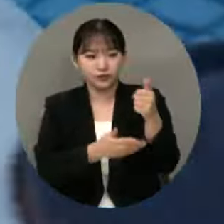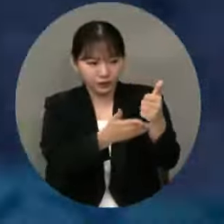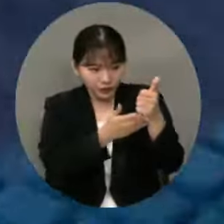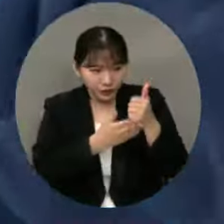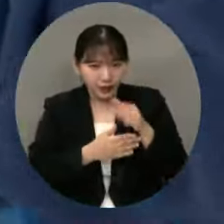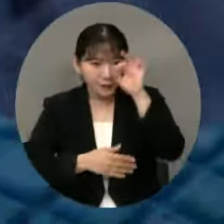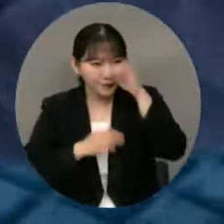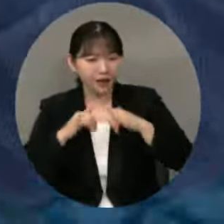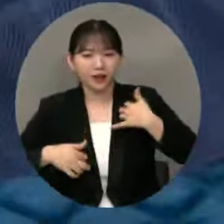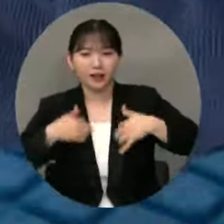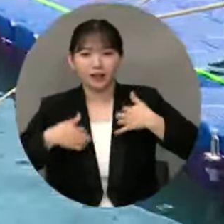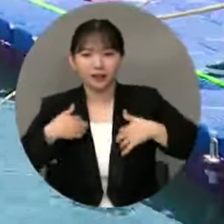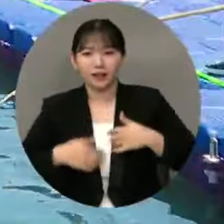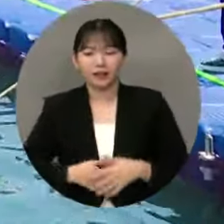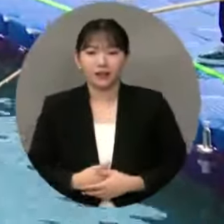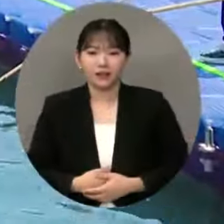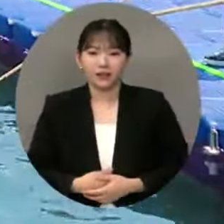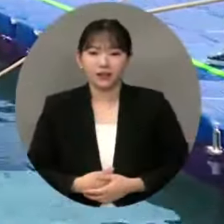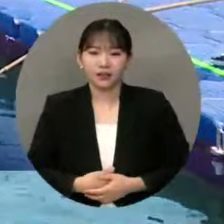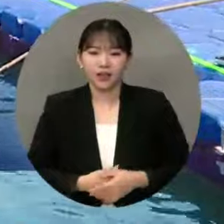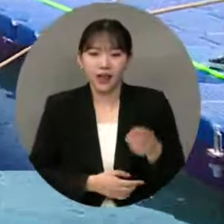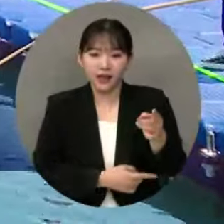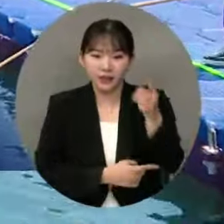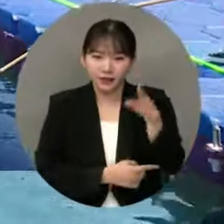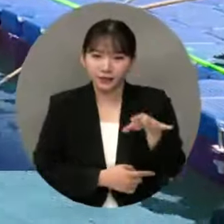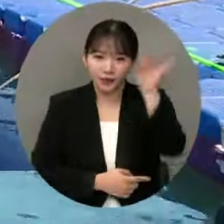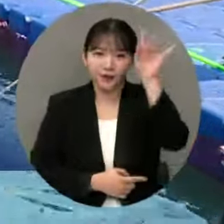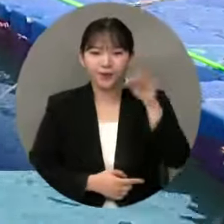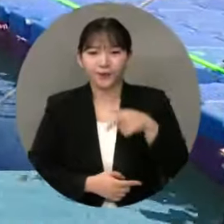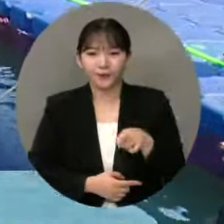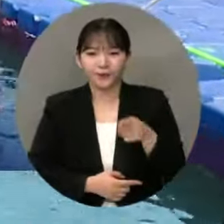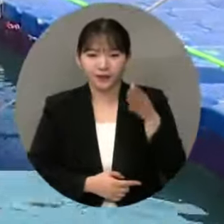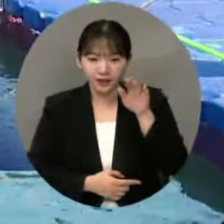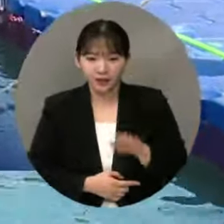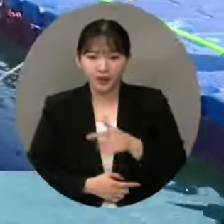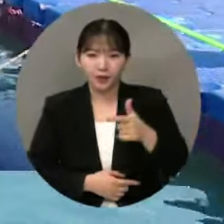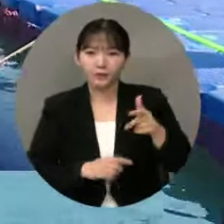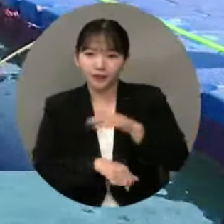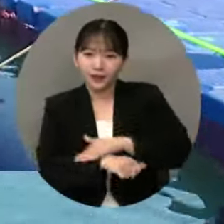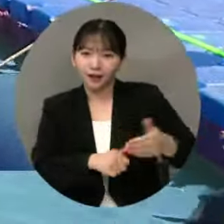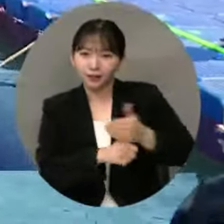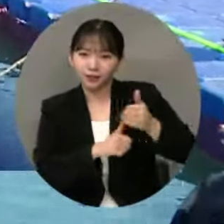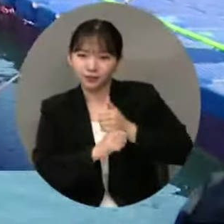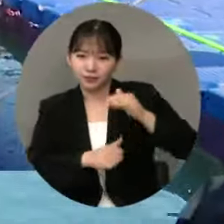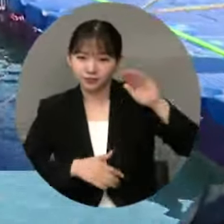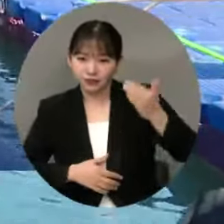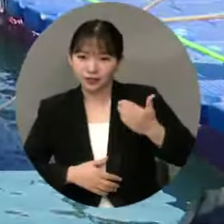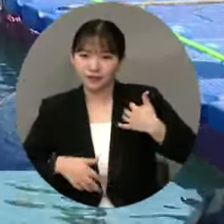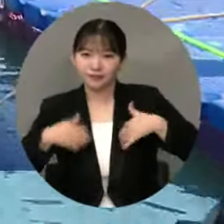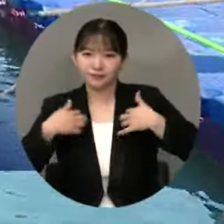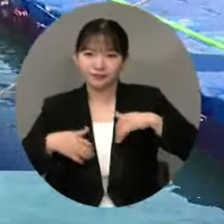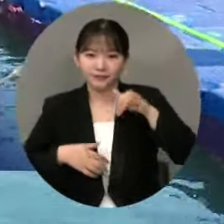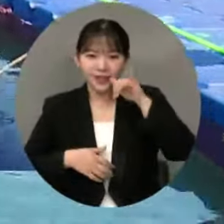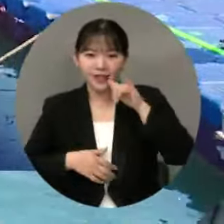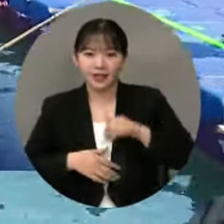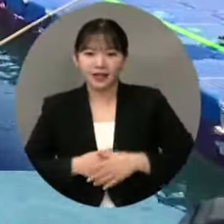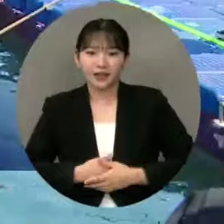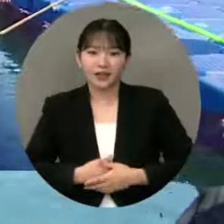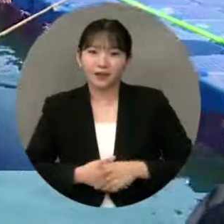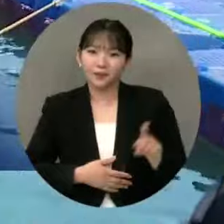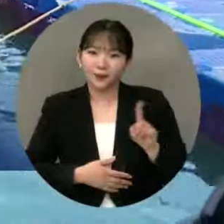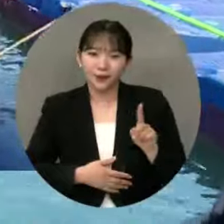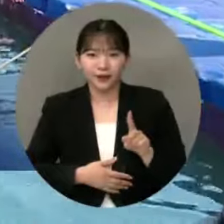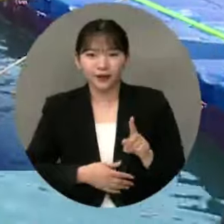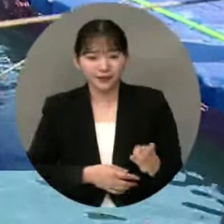보도 즐겁습니다 그니까 낚시도 처음인데 너무 잘 잡히고 그래가지고 재밌어요